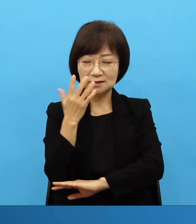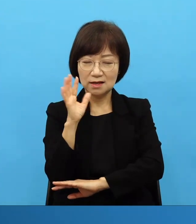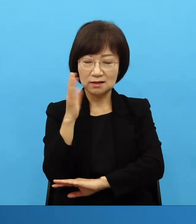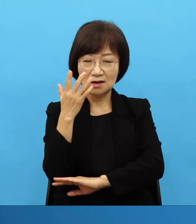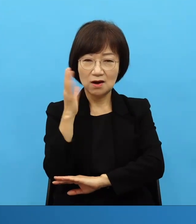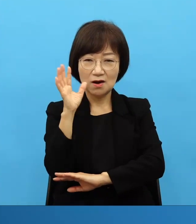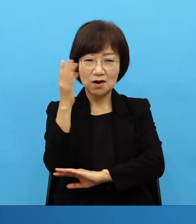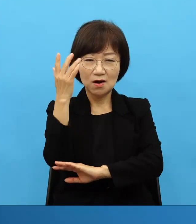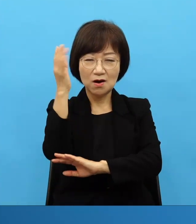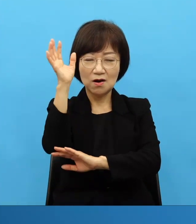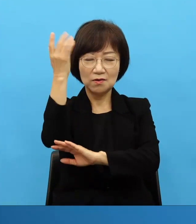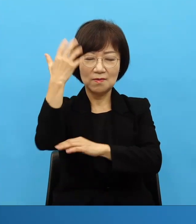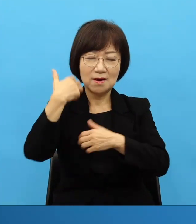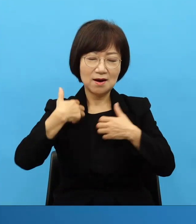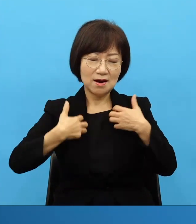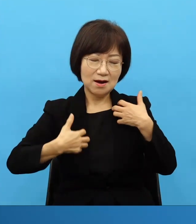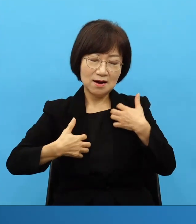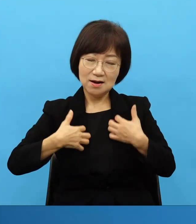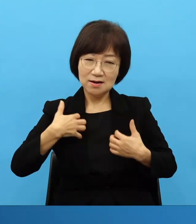하늘의 영광